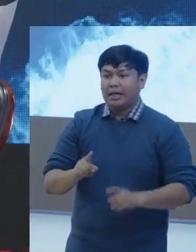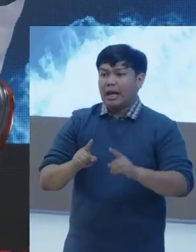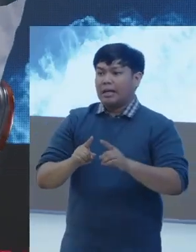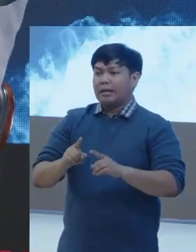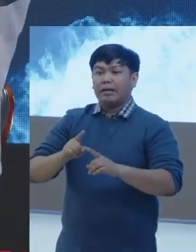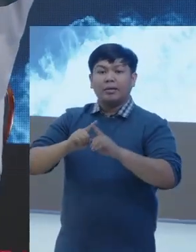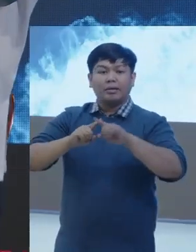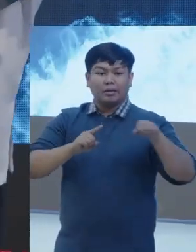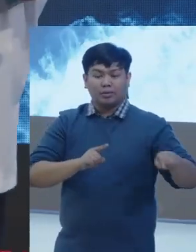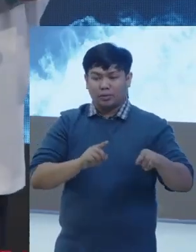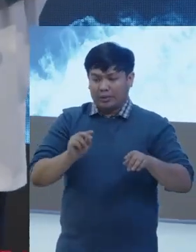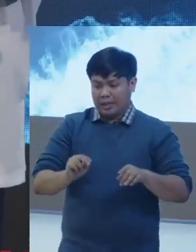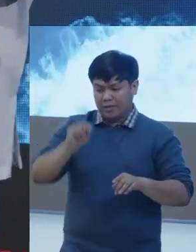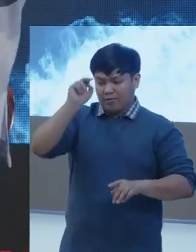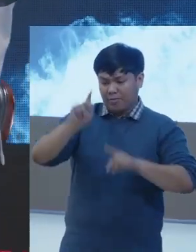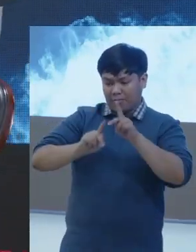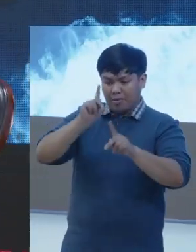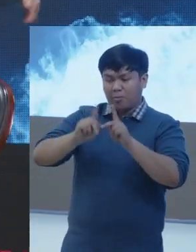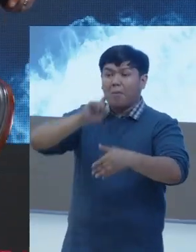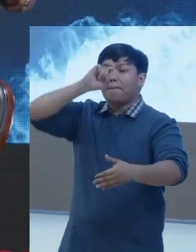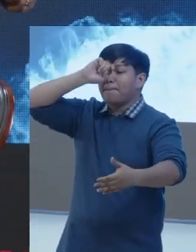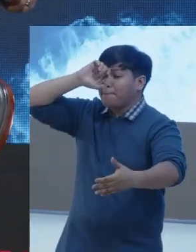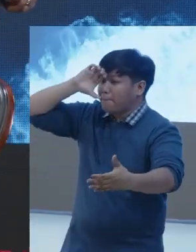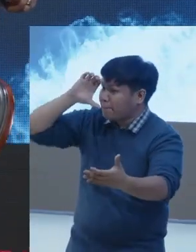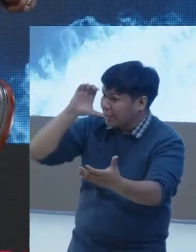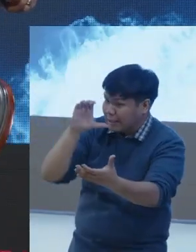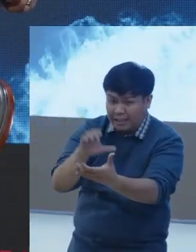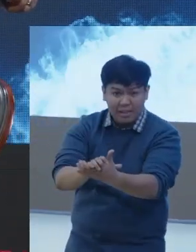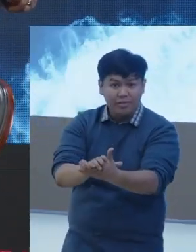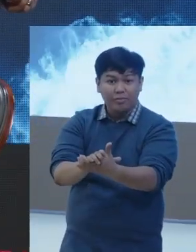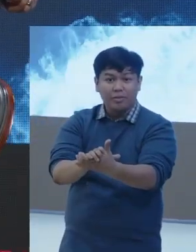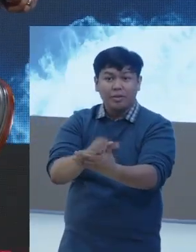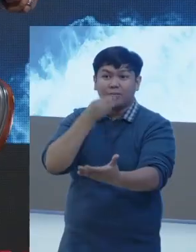mahimalang pagbabago, mahimalang resulta,